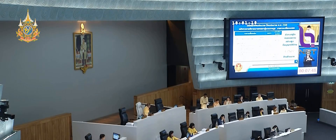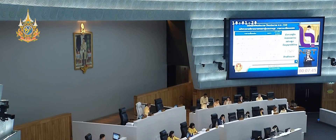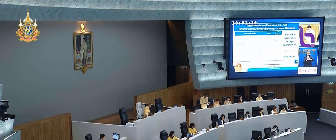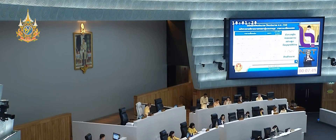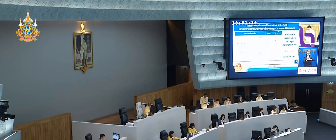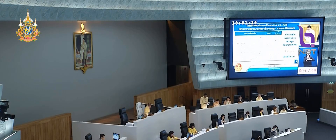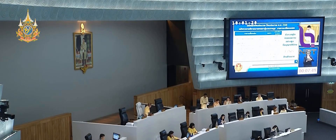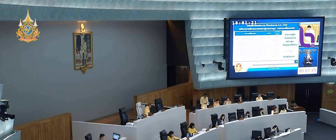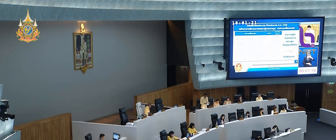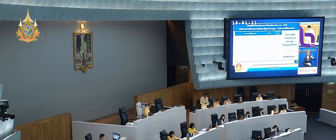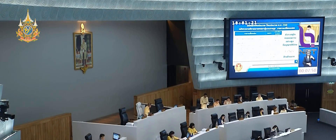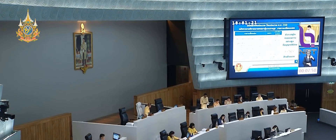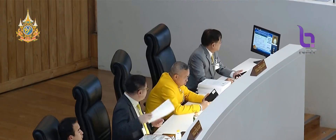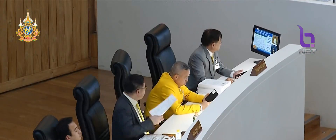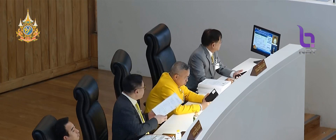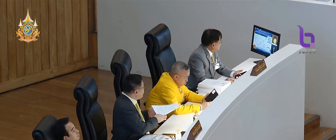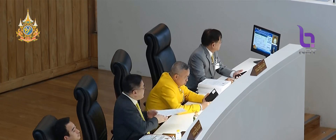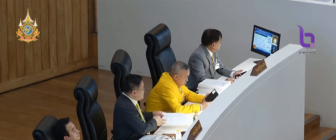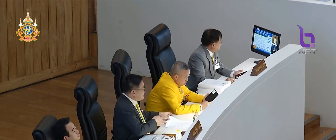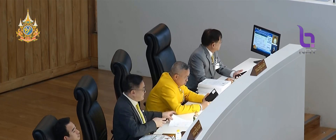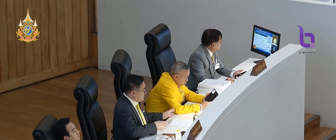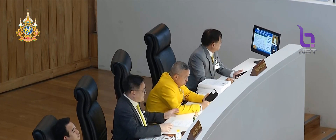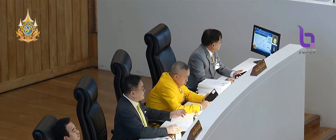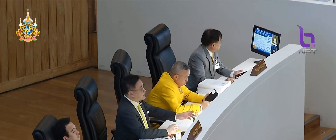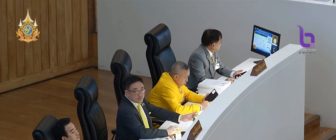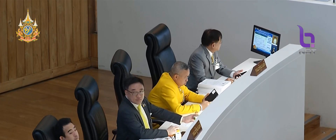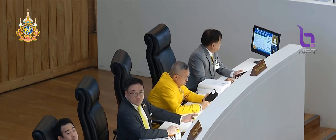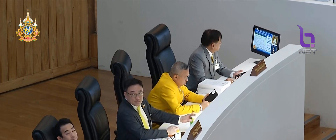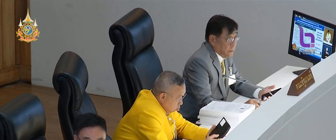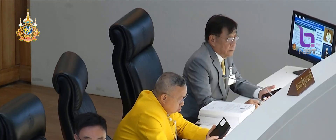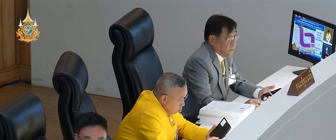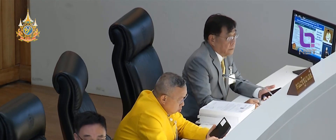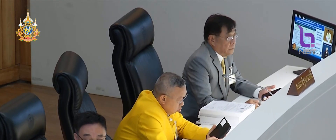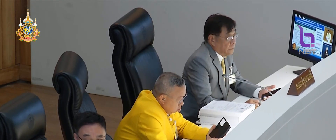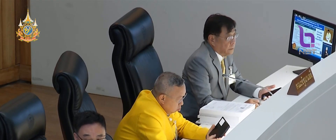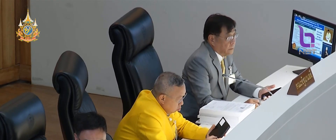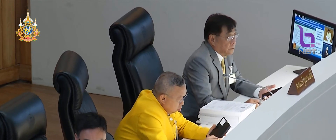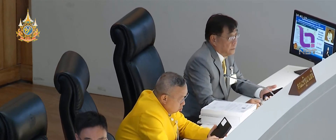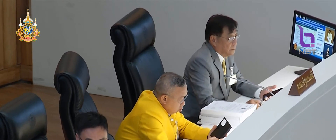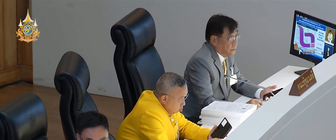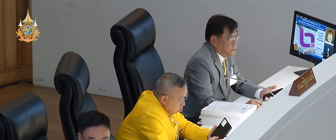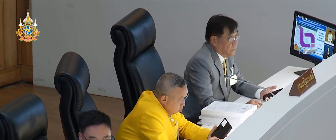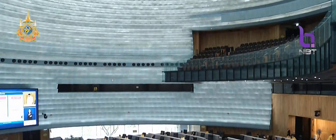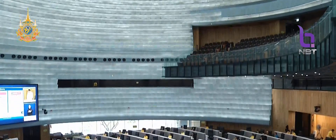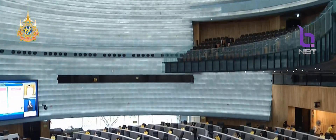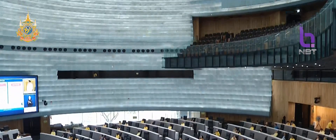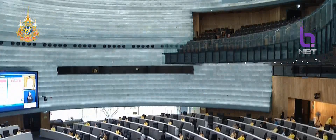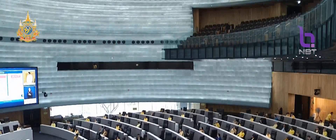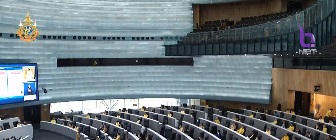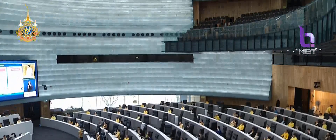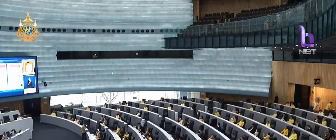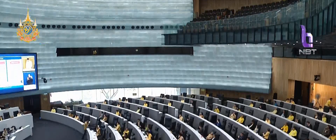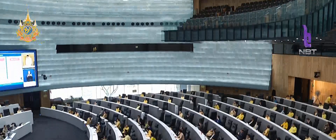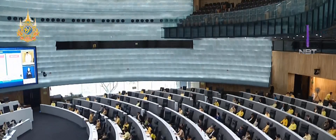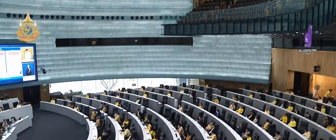ด้วยโดยเฉพาะกลุ่มเปราะบางทางสังคมแล้วก็สนับสนุนการกระตุ้นเศรษฐกิจของประเทศและการแก้ไขปัญหาความเป็น